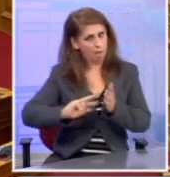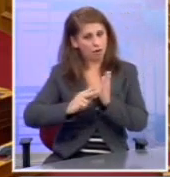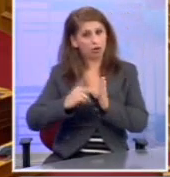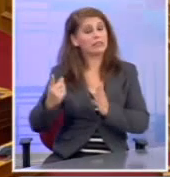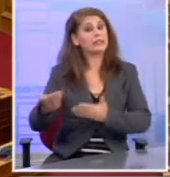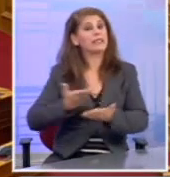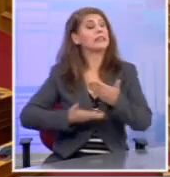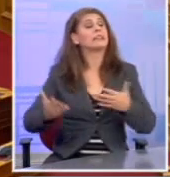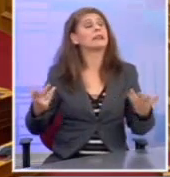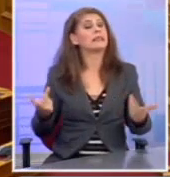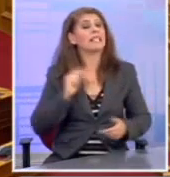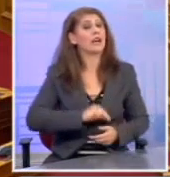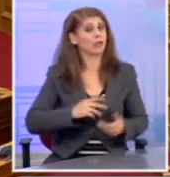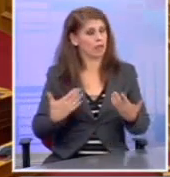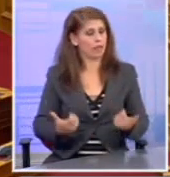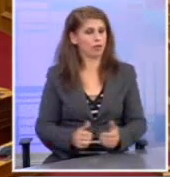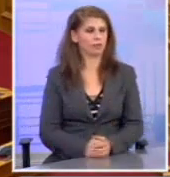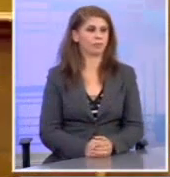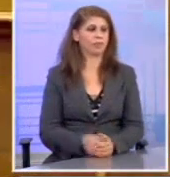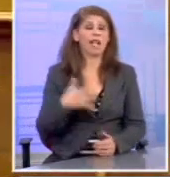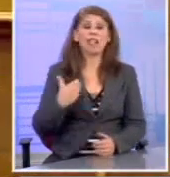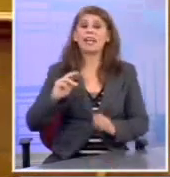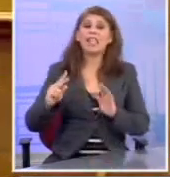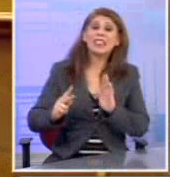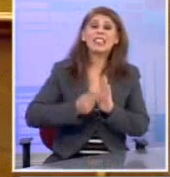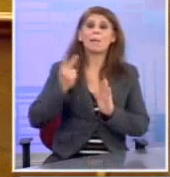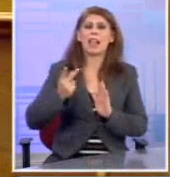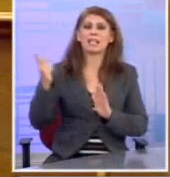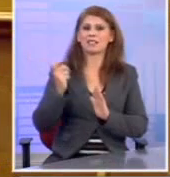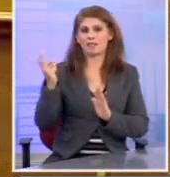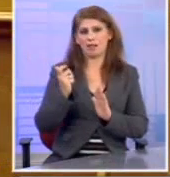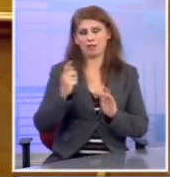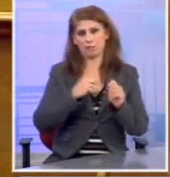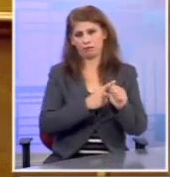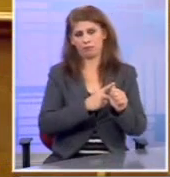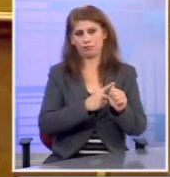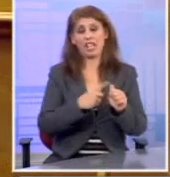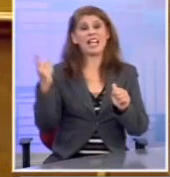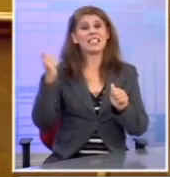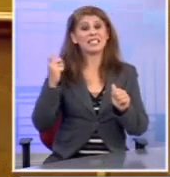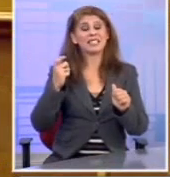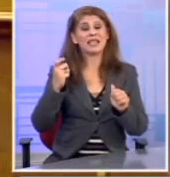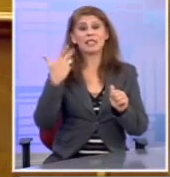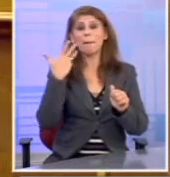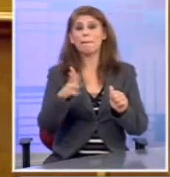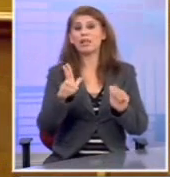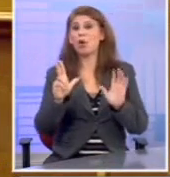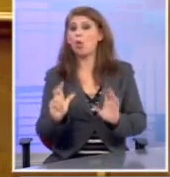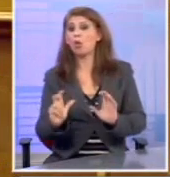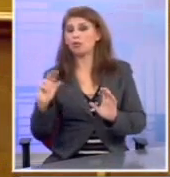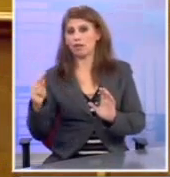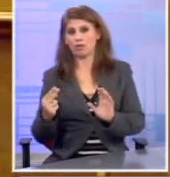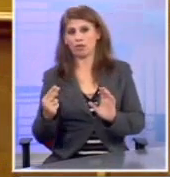έχουν. Θα πάρουν σχεδόν διπλάσια σύνταξη. Σύνταξη της τάξης των 580